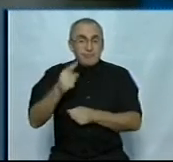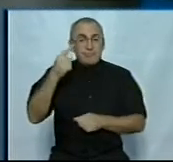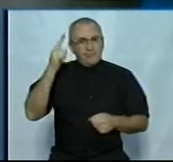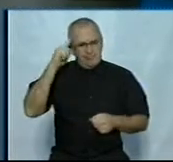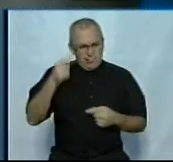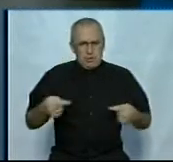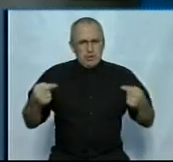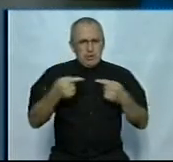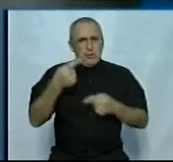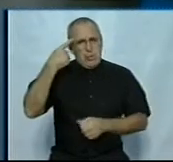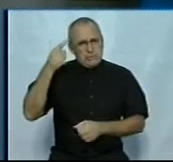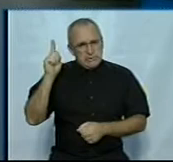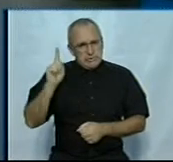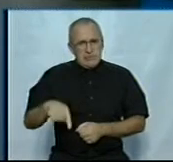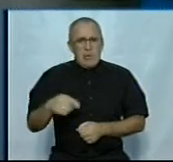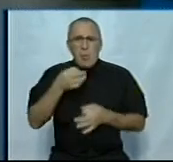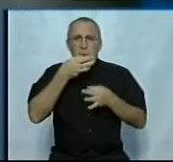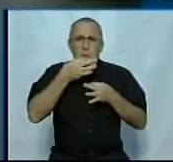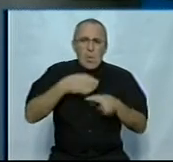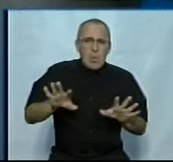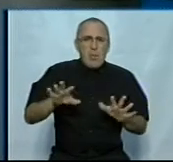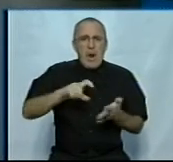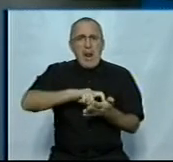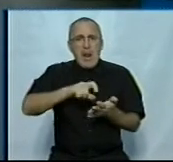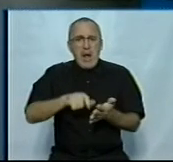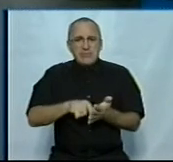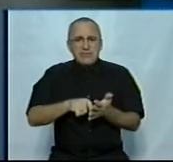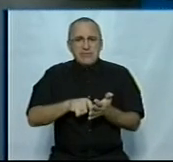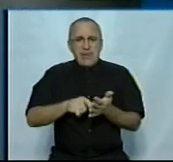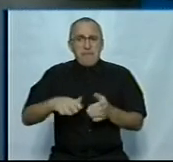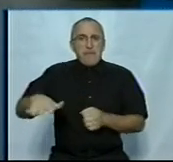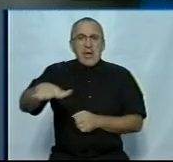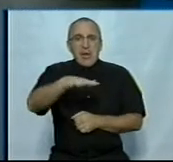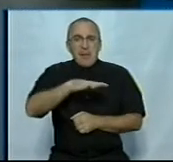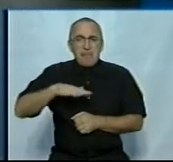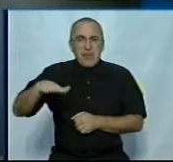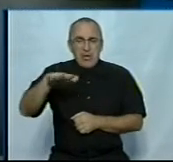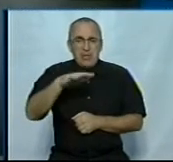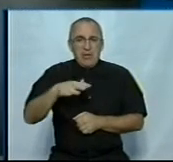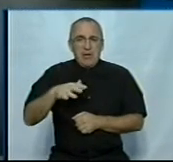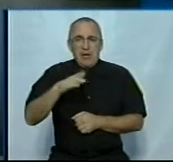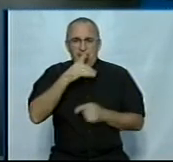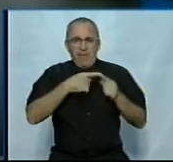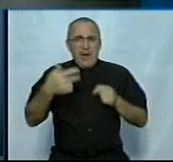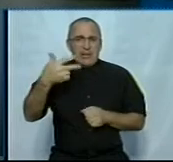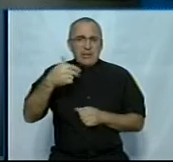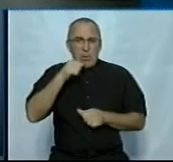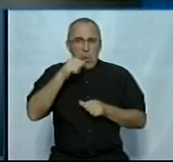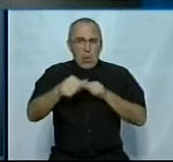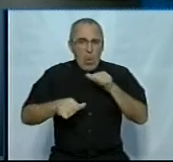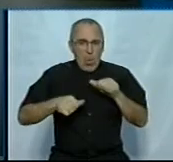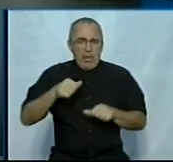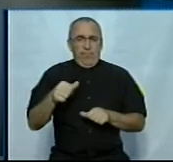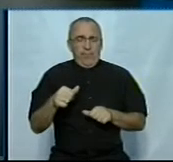знають, що любого класу приміщення, яке простояло більше 130 років,